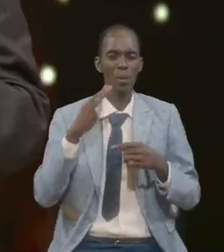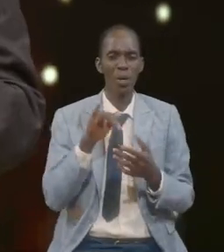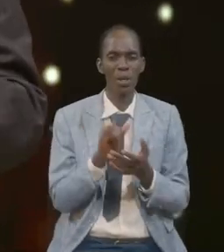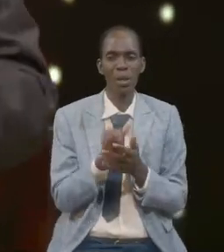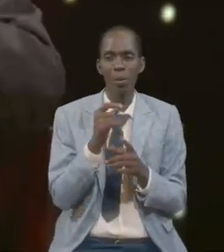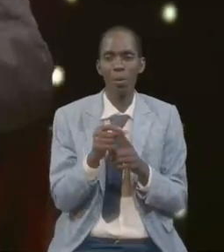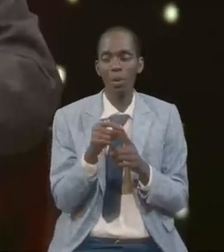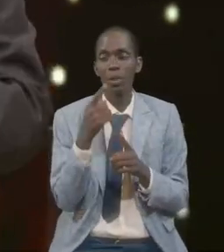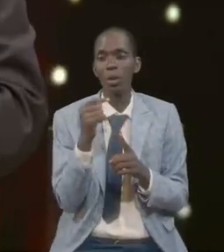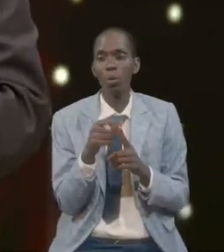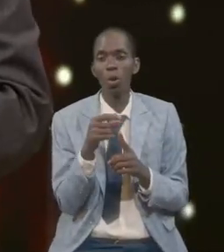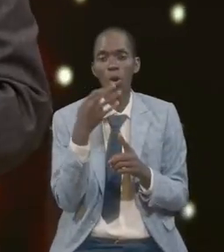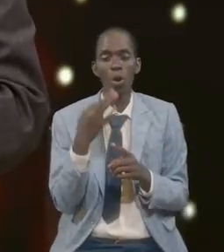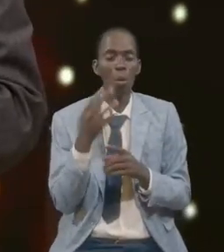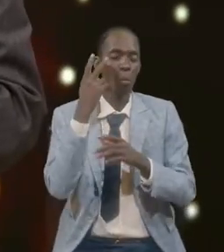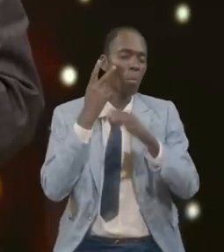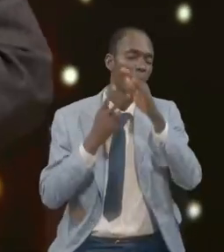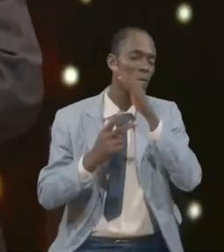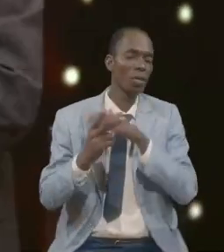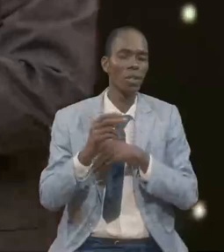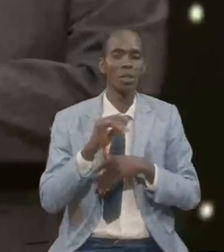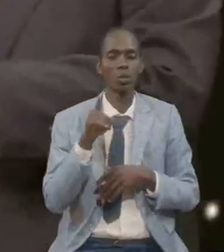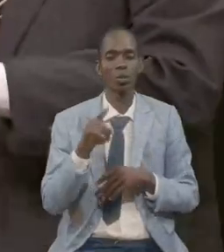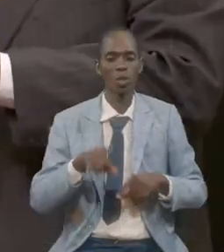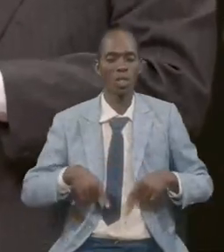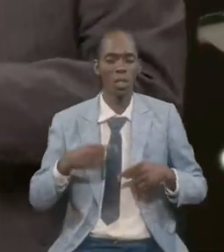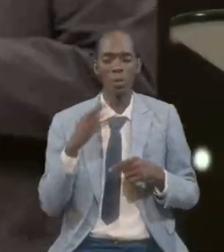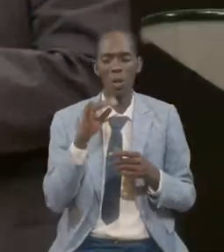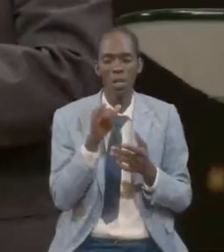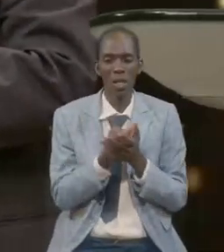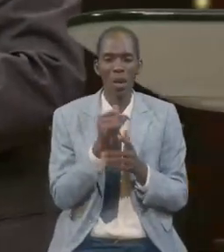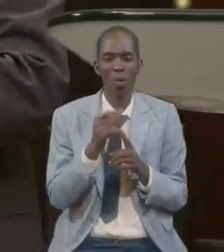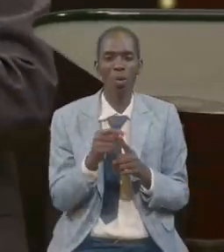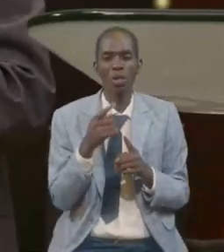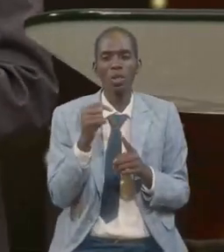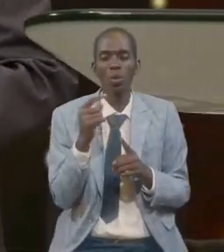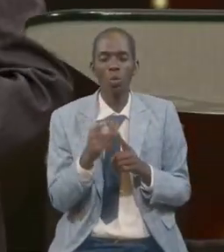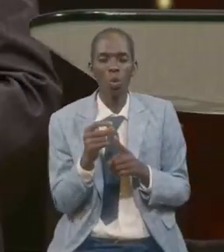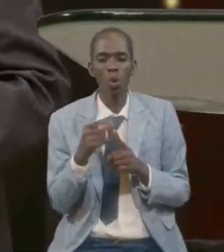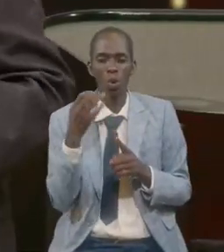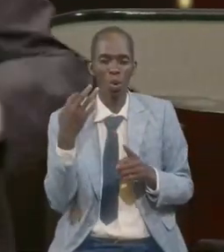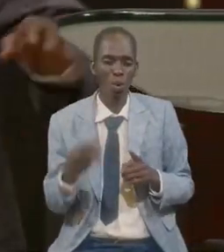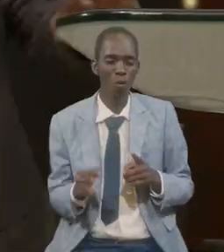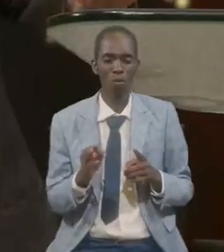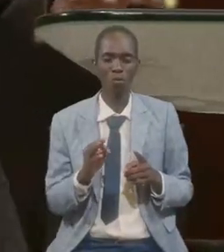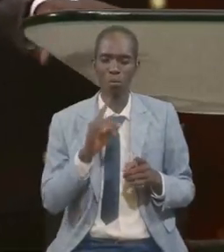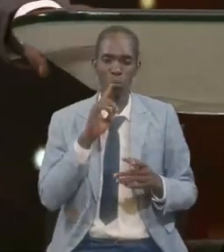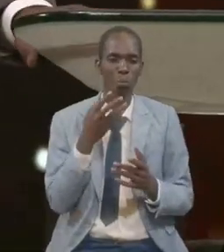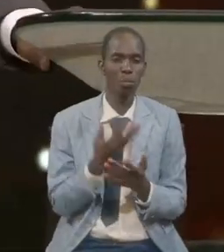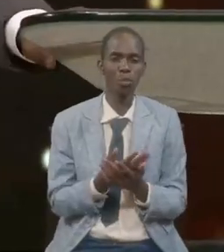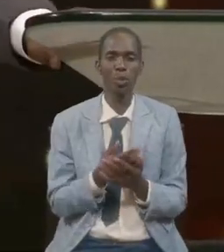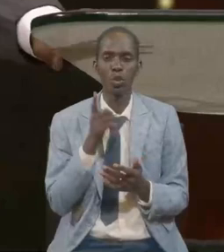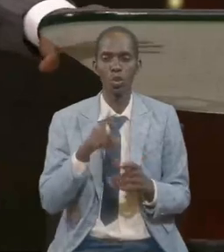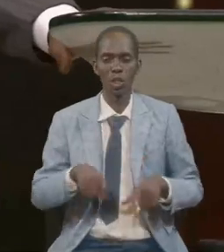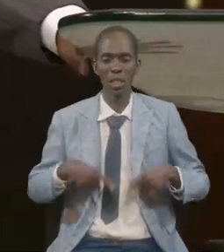pas la parole. La parole de prophétie, vous ne vivez pas la parole. La parole de sa proclamation, vous ne vivez pas la